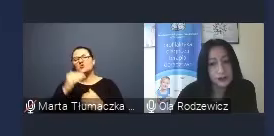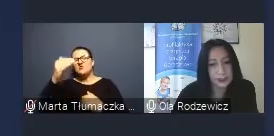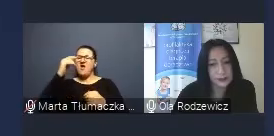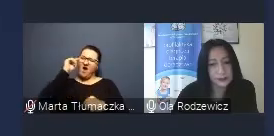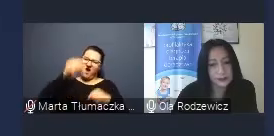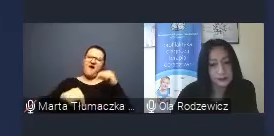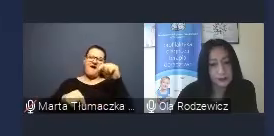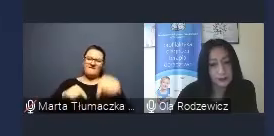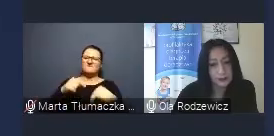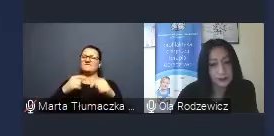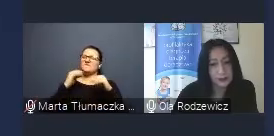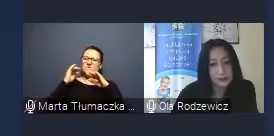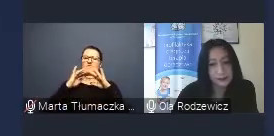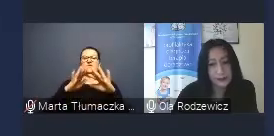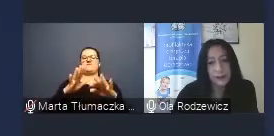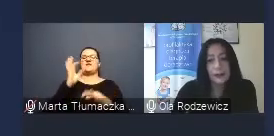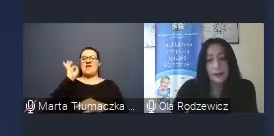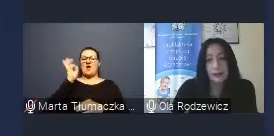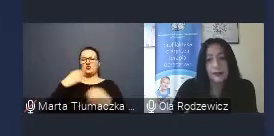jakość życia tego człowieka.